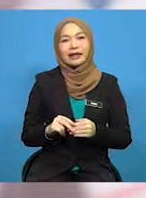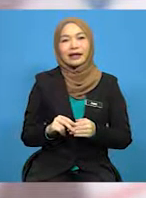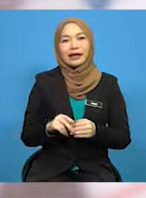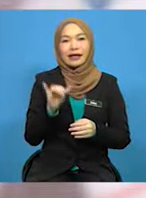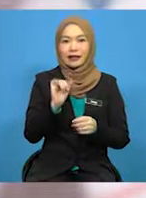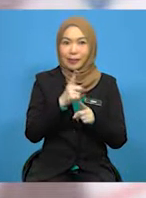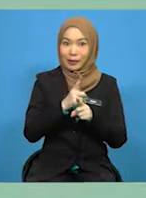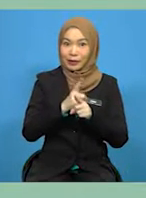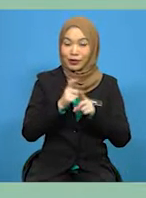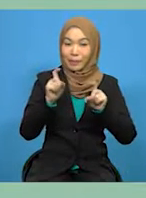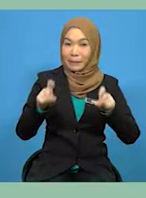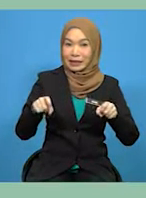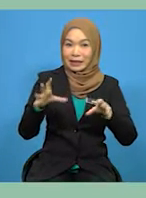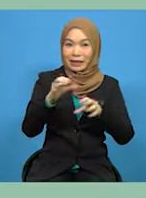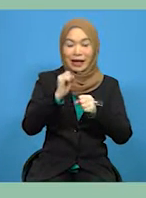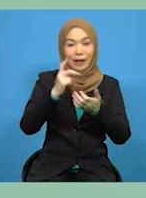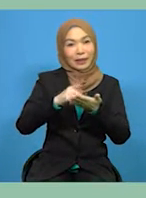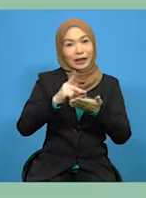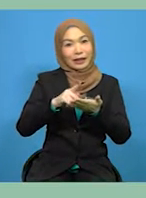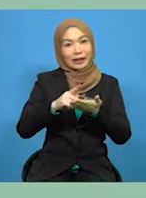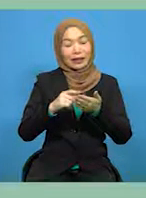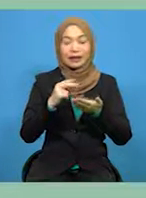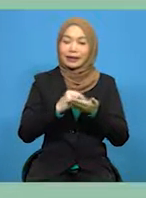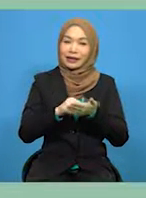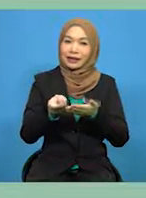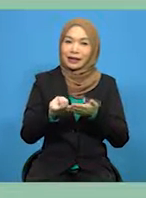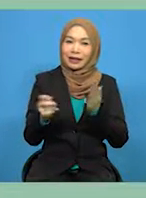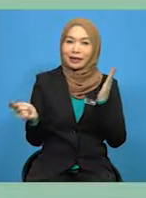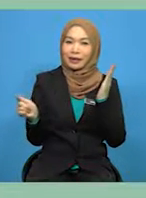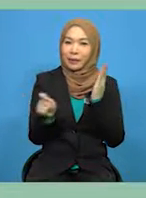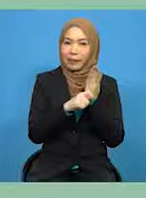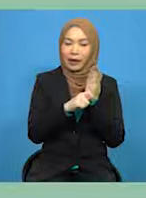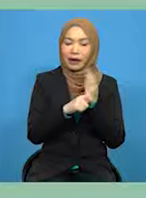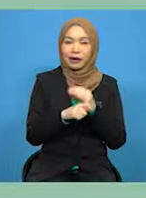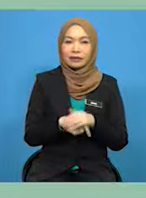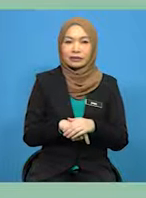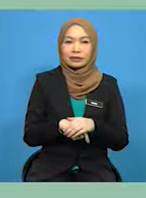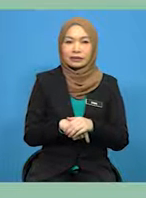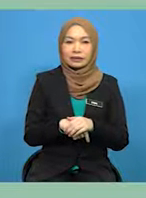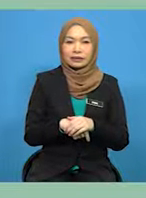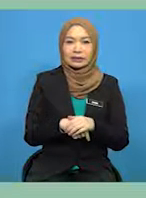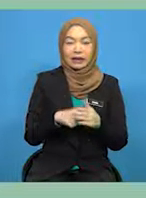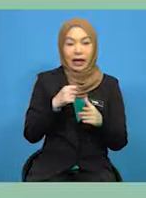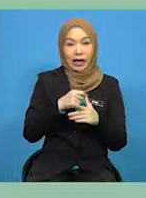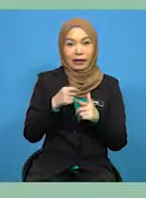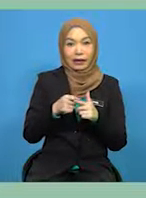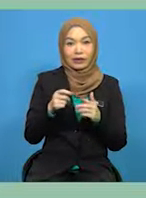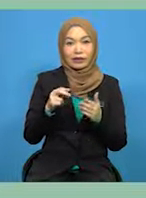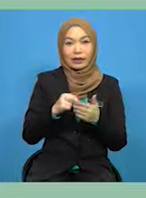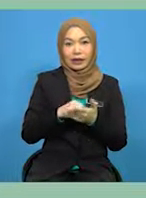perlulah mengambil kira nilai tambah ataupun nilai barang akhir sahaja.